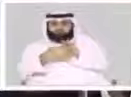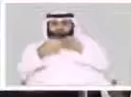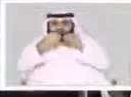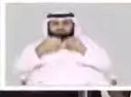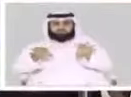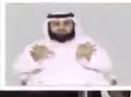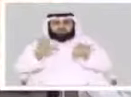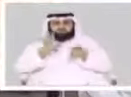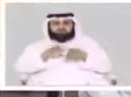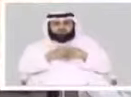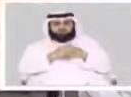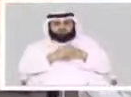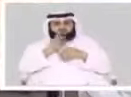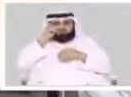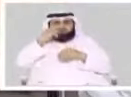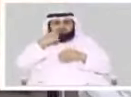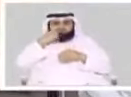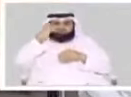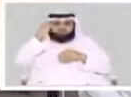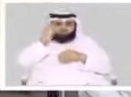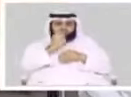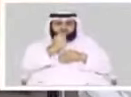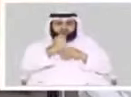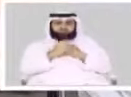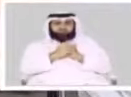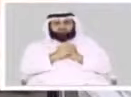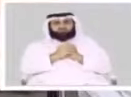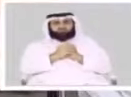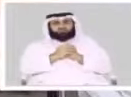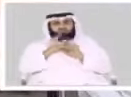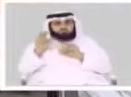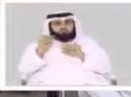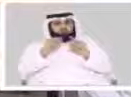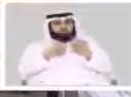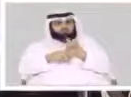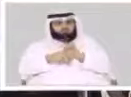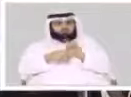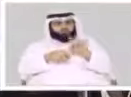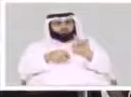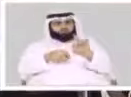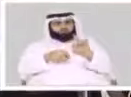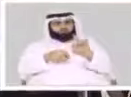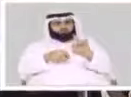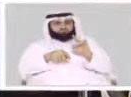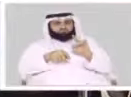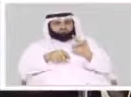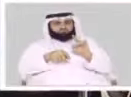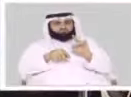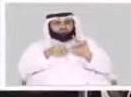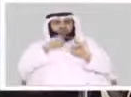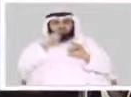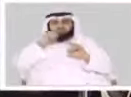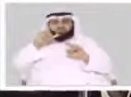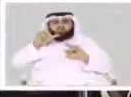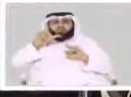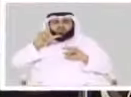وجل، كتحذير من مثل هذا السلوك، وعقب على كل نقض